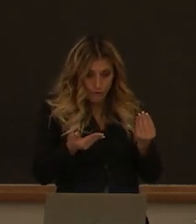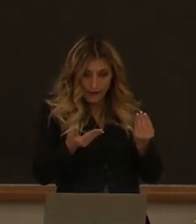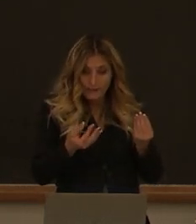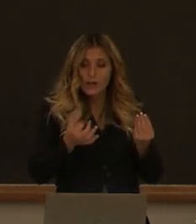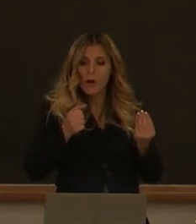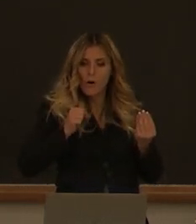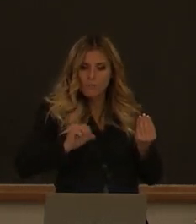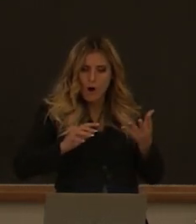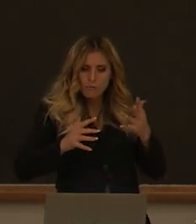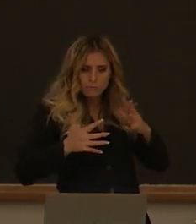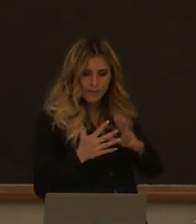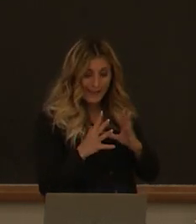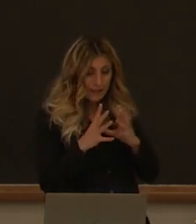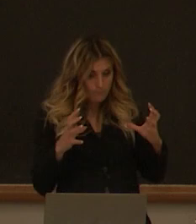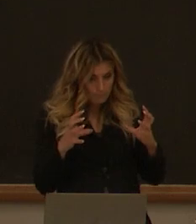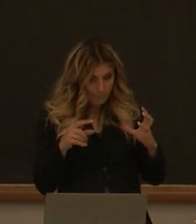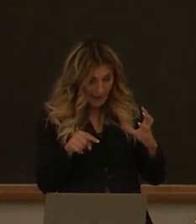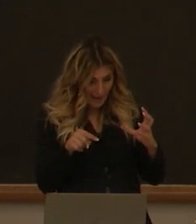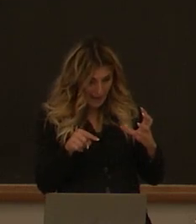fare impresa attraverso l'agricoltura,